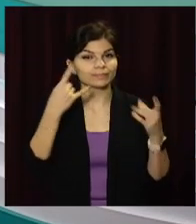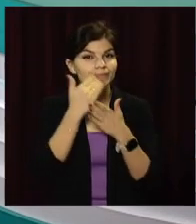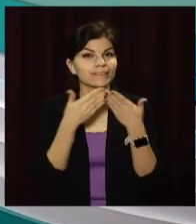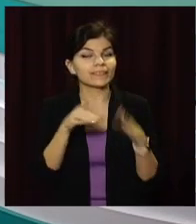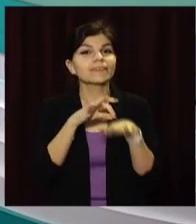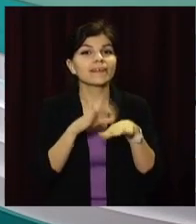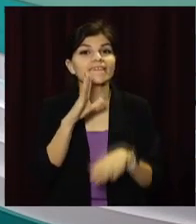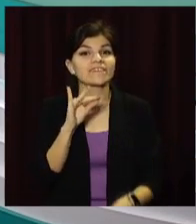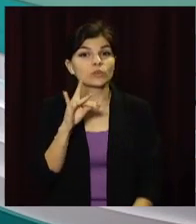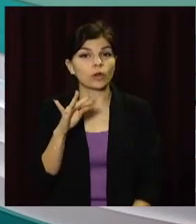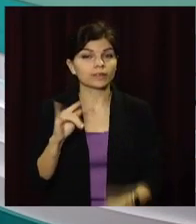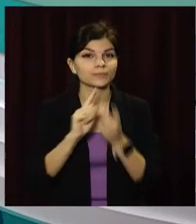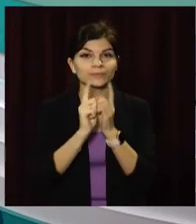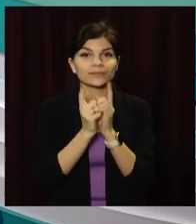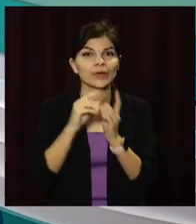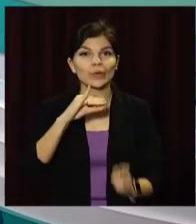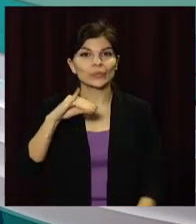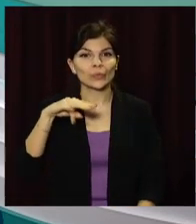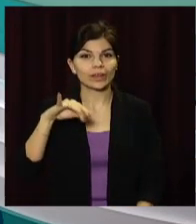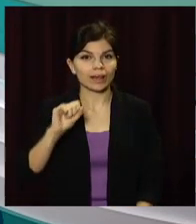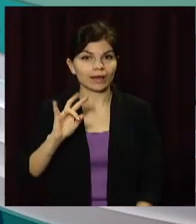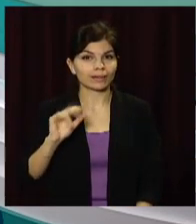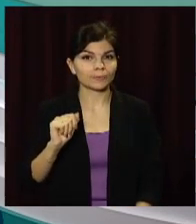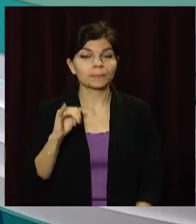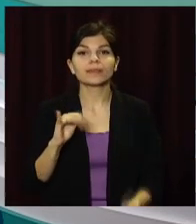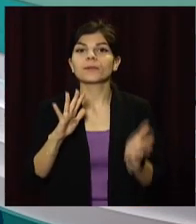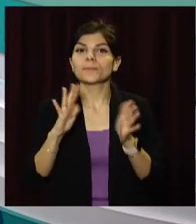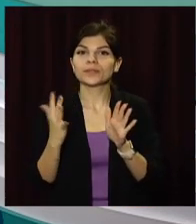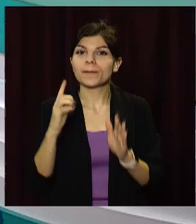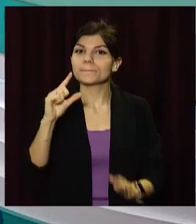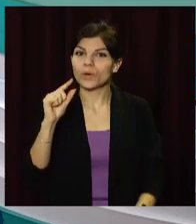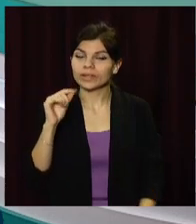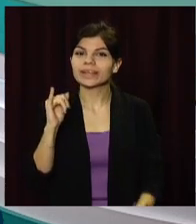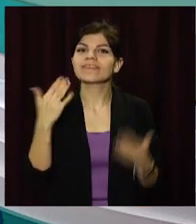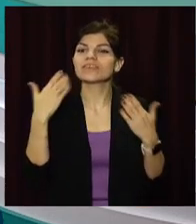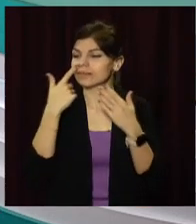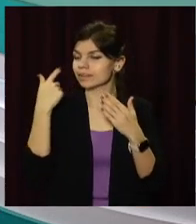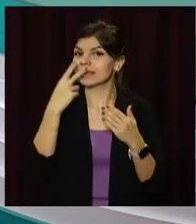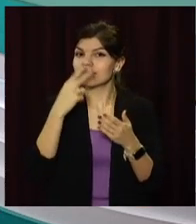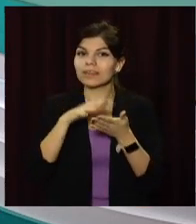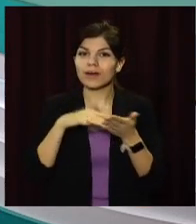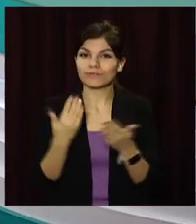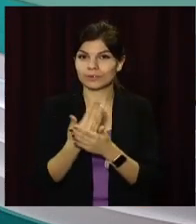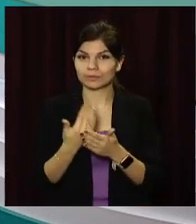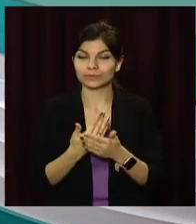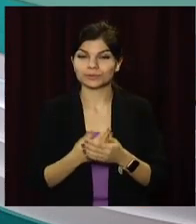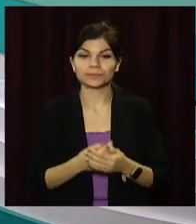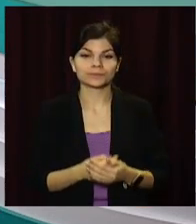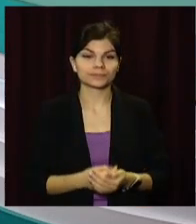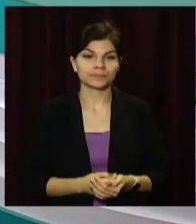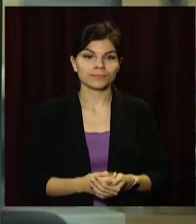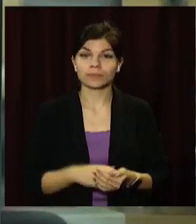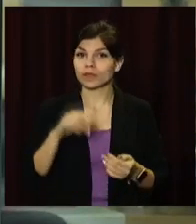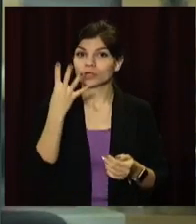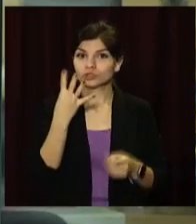вітаю. Час новин на відкритому. У студії Вікторія Вахрушина та сурдоперекладачка Юліана Пуговкіна. І про події понеділка та вихідних дивіться далі у